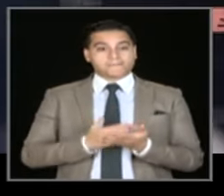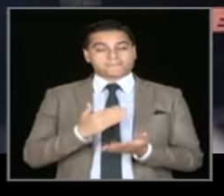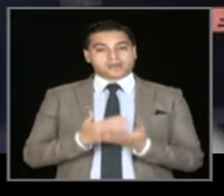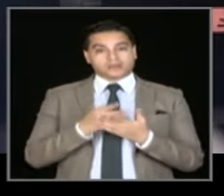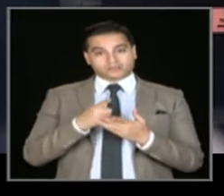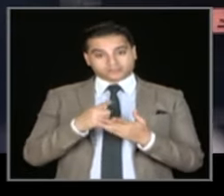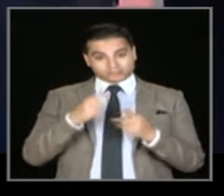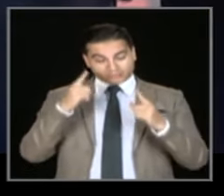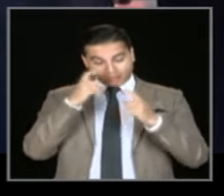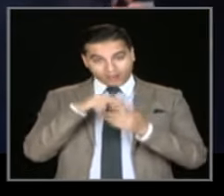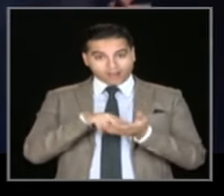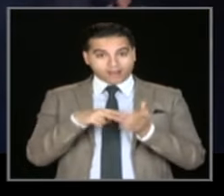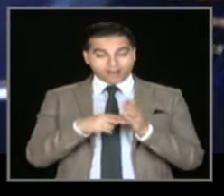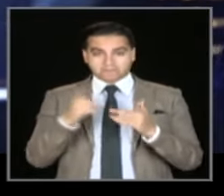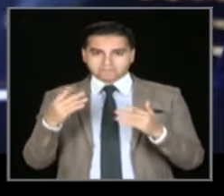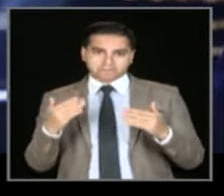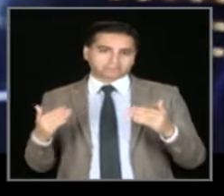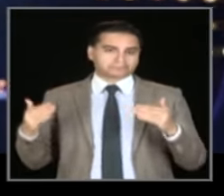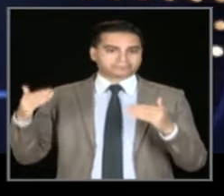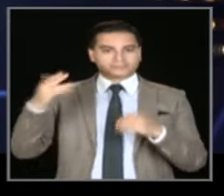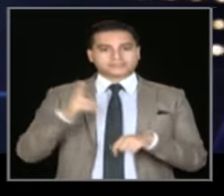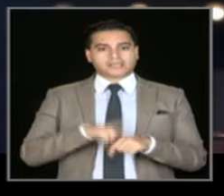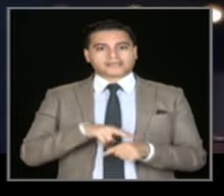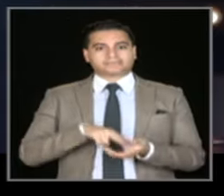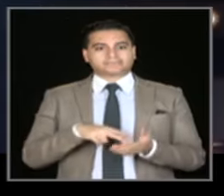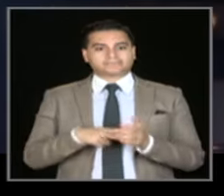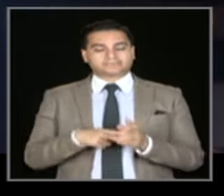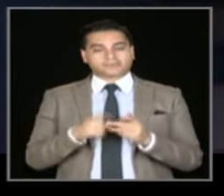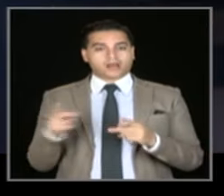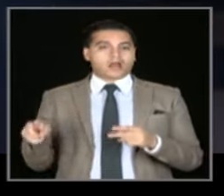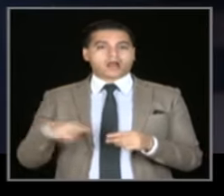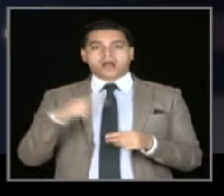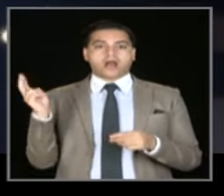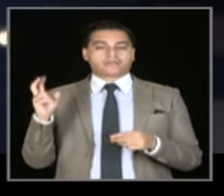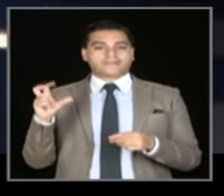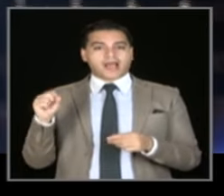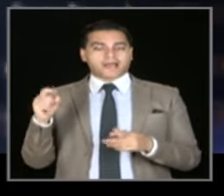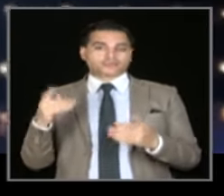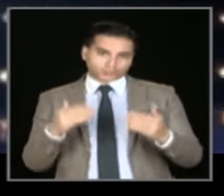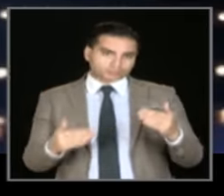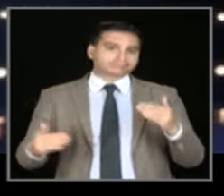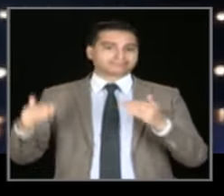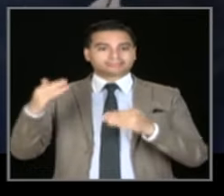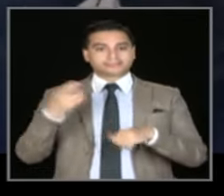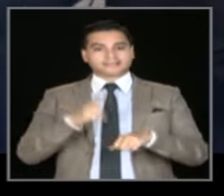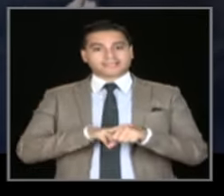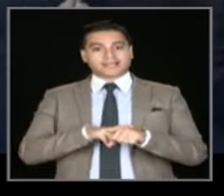ولكن البصمة عرفوا يرجعوا تاني في المباراة بهدوء. خطفوا 25 نقطة وتقدموا